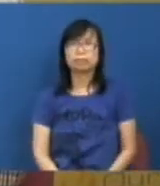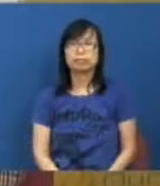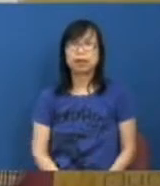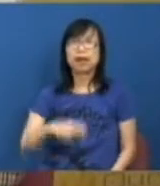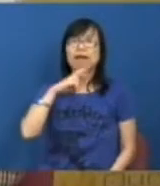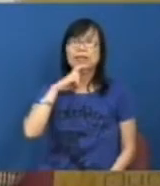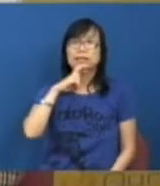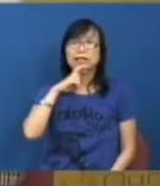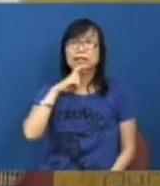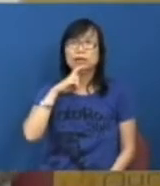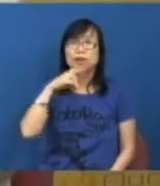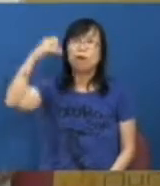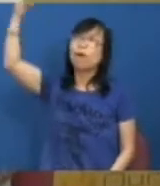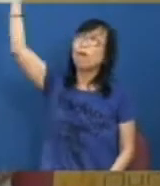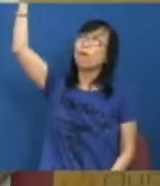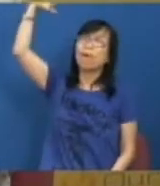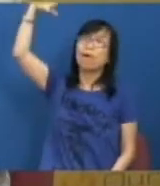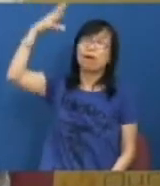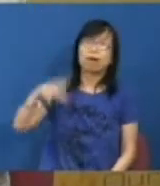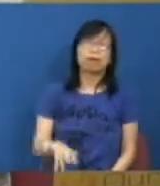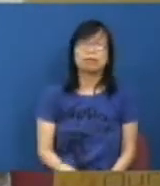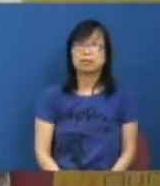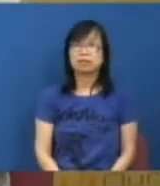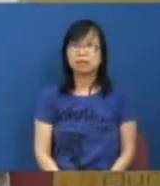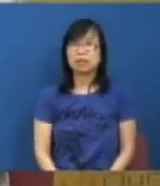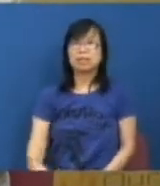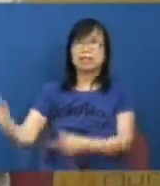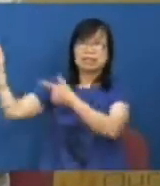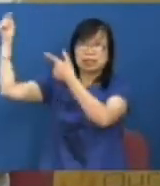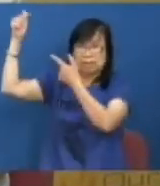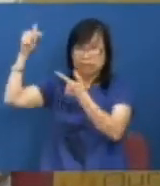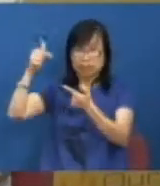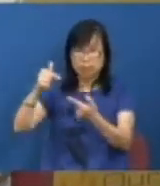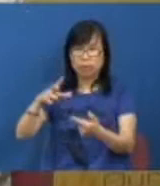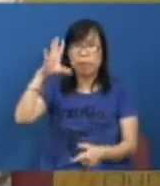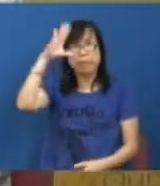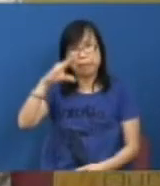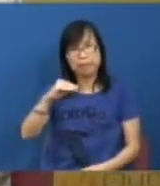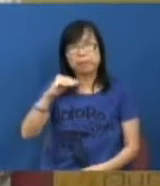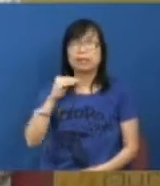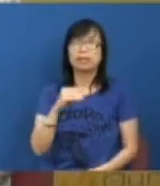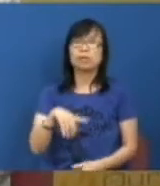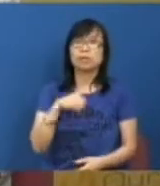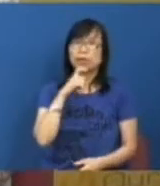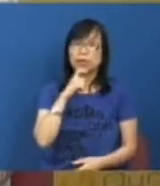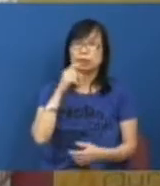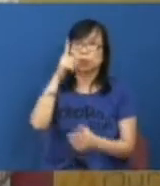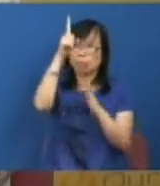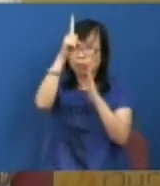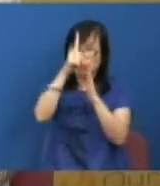下晝咧中午曬都個日照好厲害啊，咁到夜晚翻嚟，如果你有呢個 green roofing 咧，個温度係相